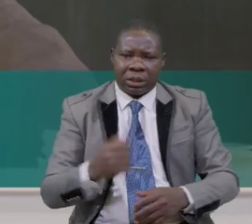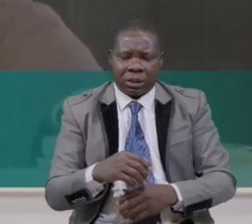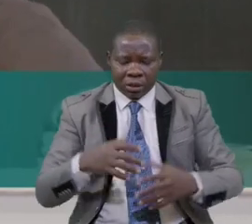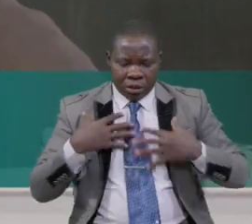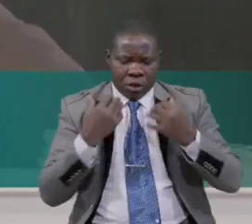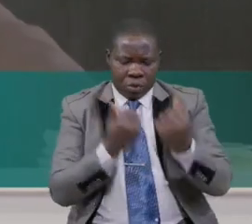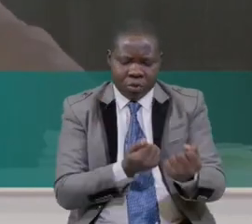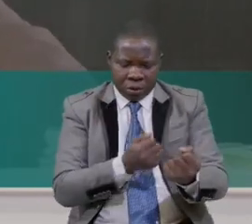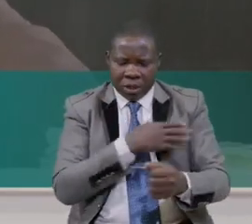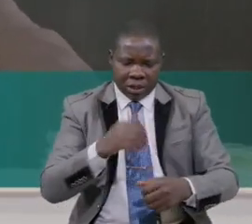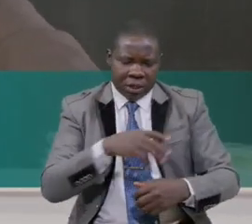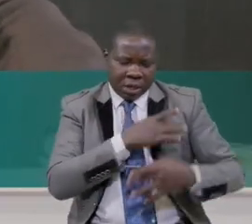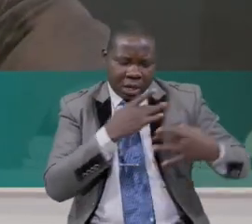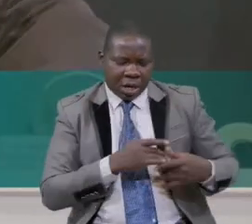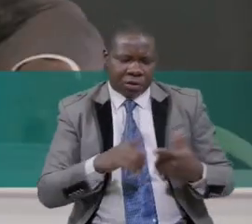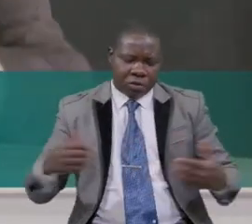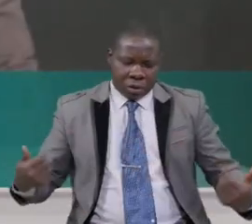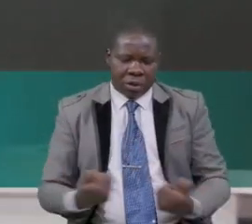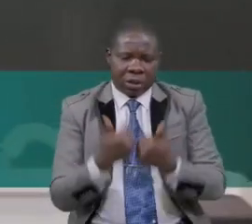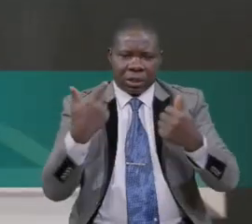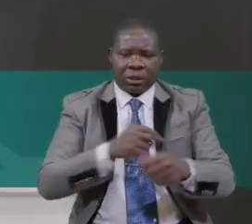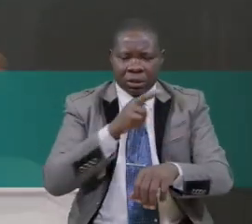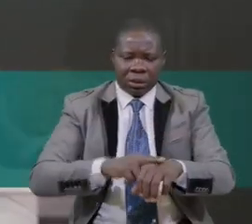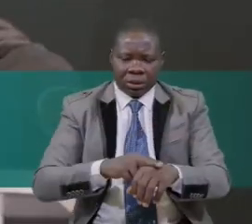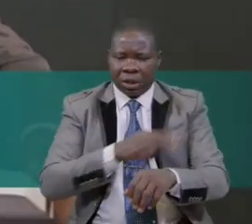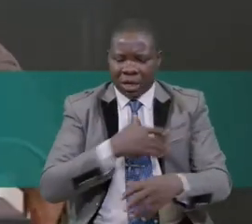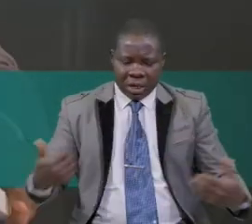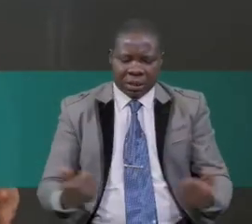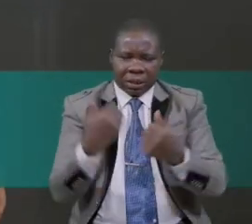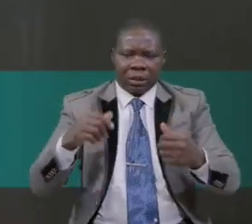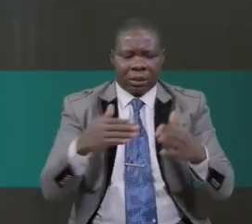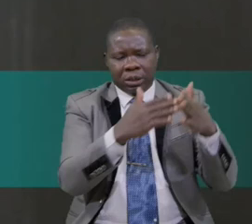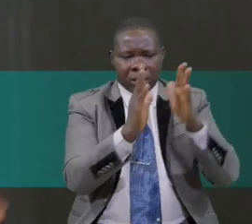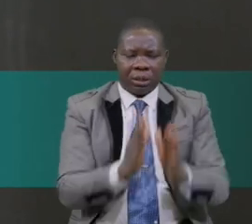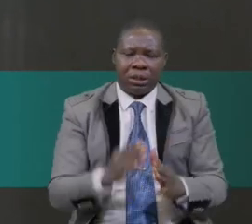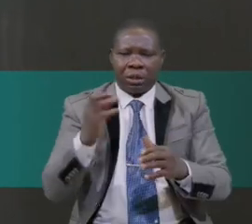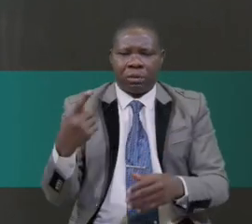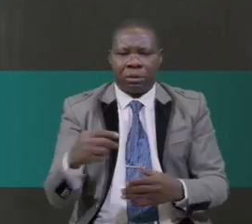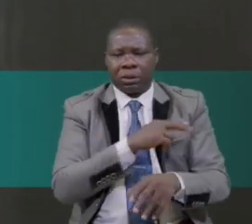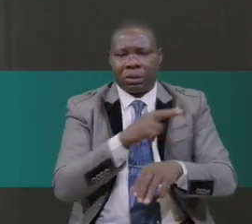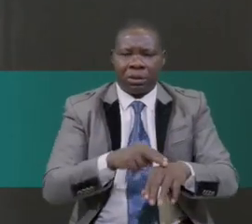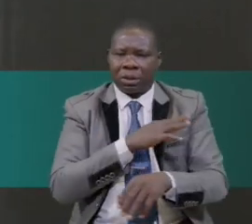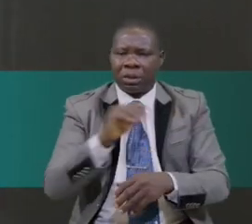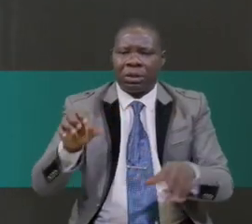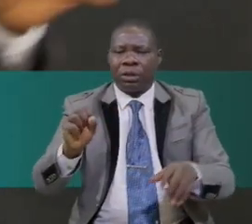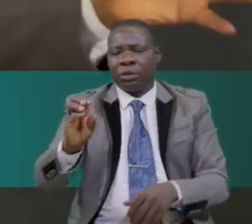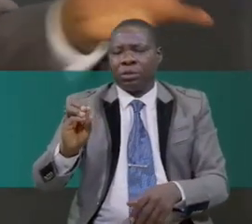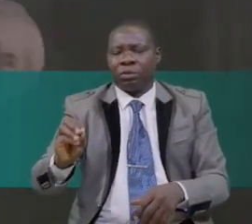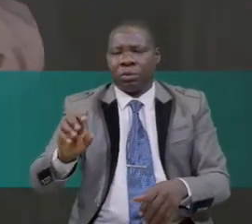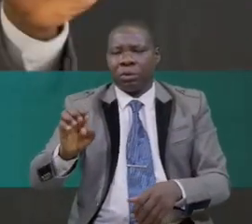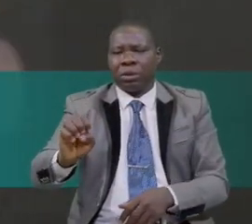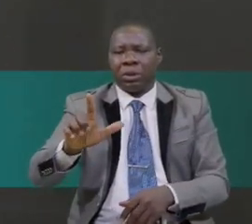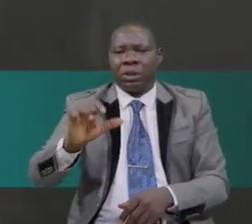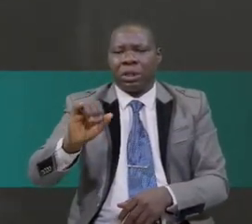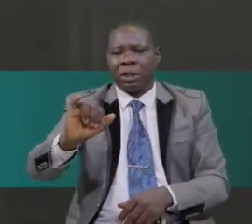les nations et défier le leadership. Alors Élie avait